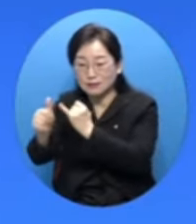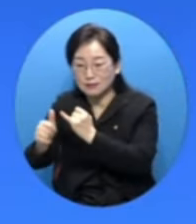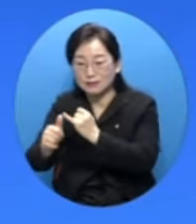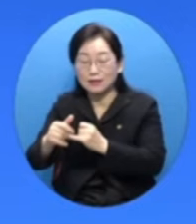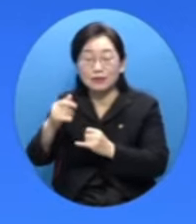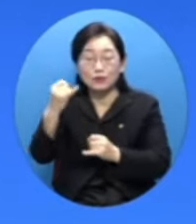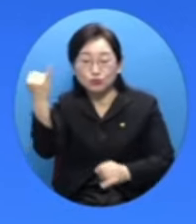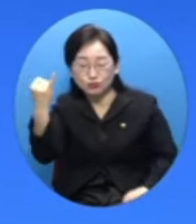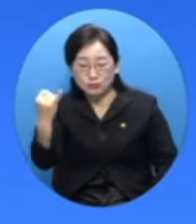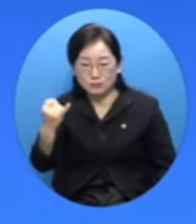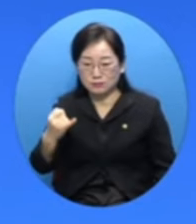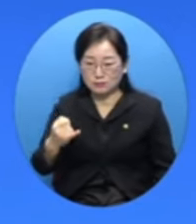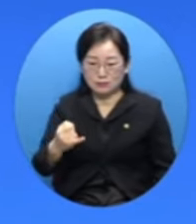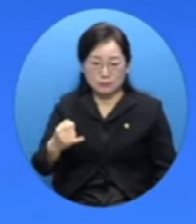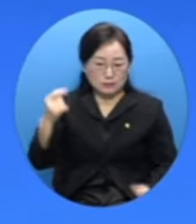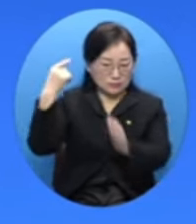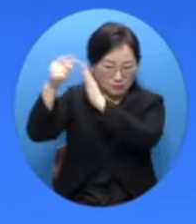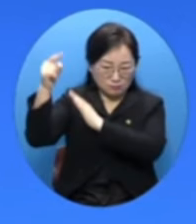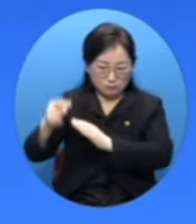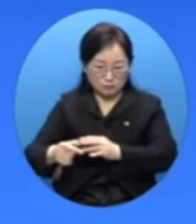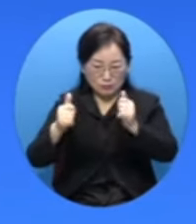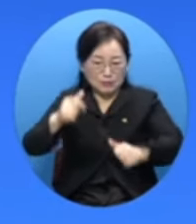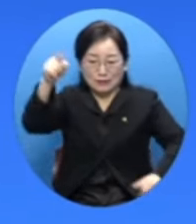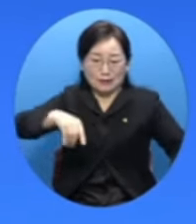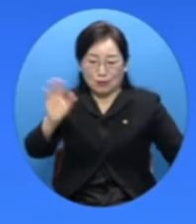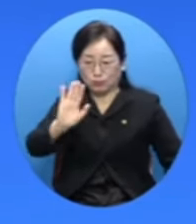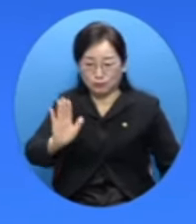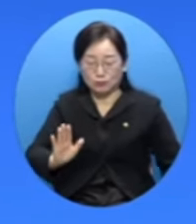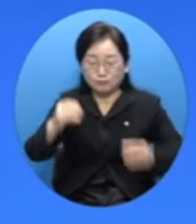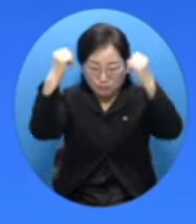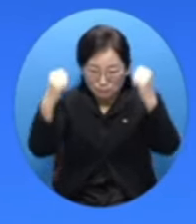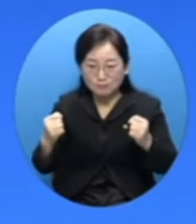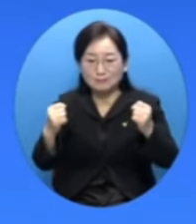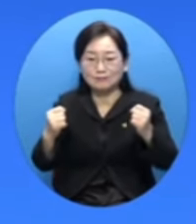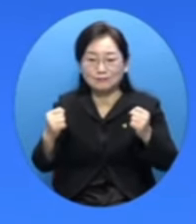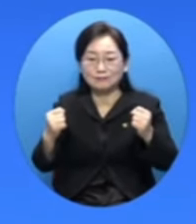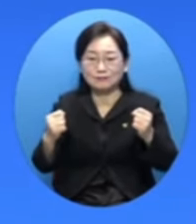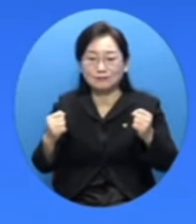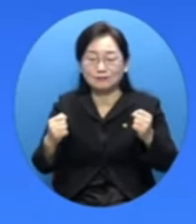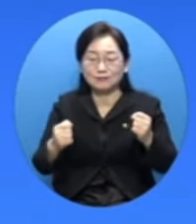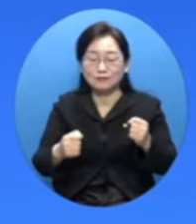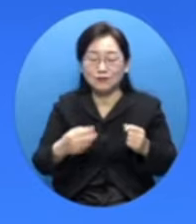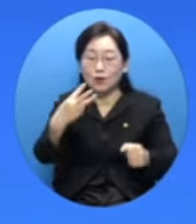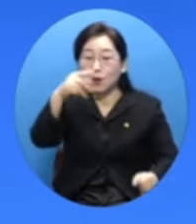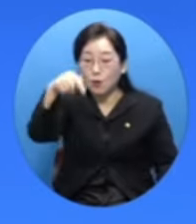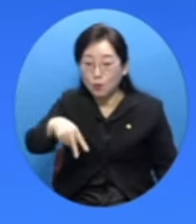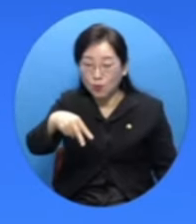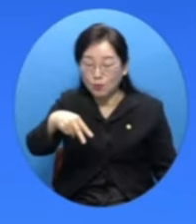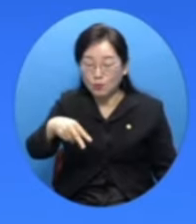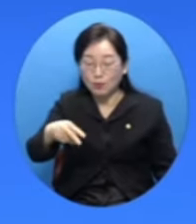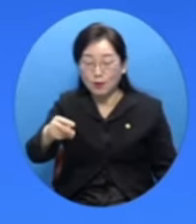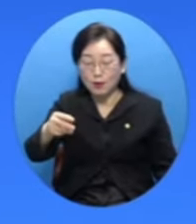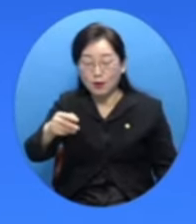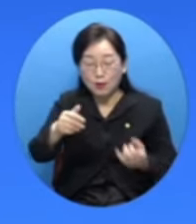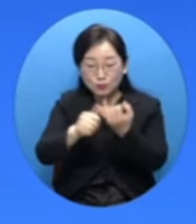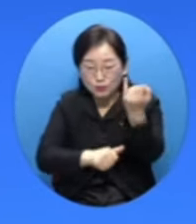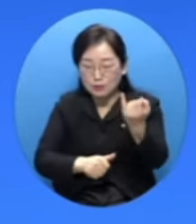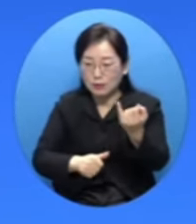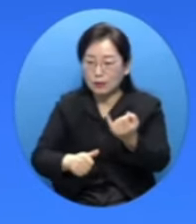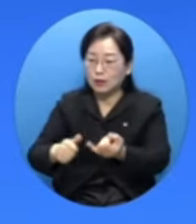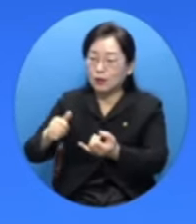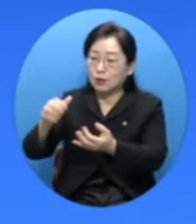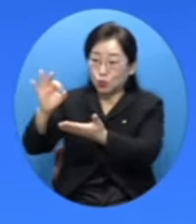있는데 심판해야 한다고 하냐고 사위들은 그 말을 듣지 않고 거기 머물렀습니다. 롯의 아내는 모든 재산을 다 두고 오니까 그